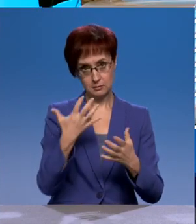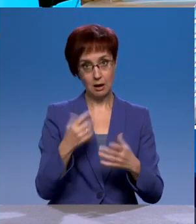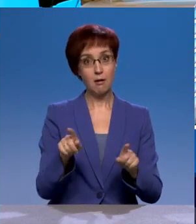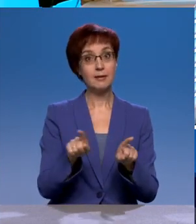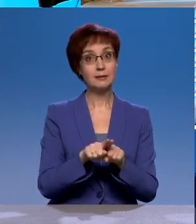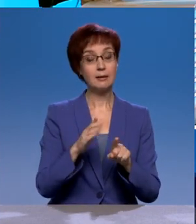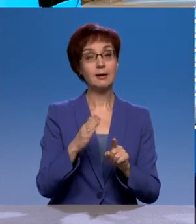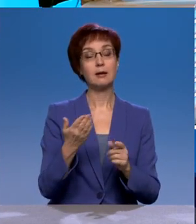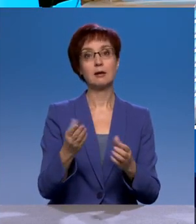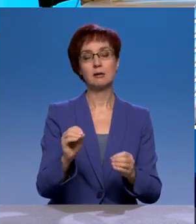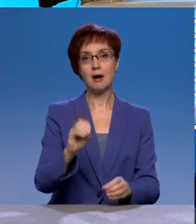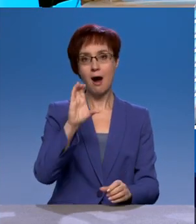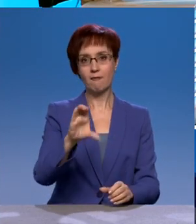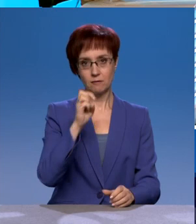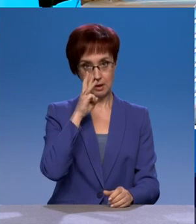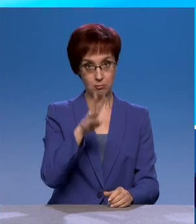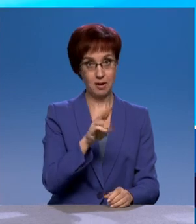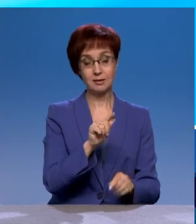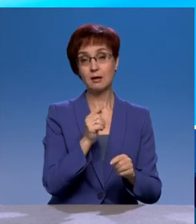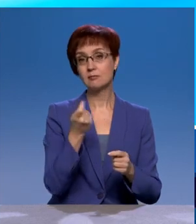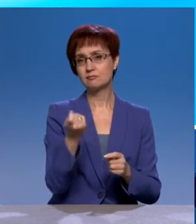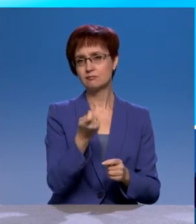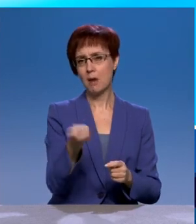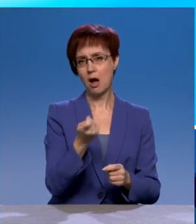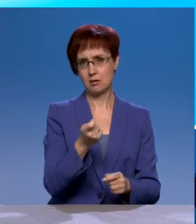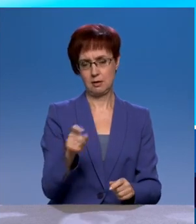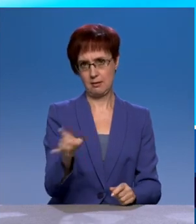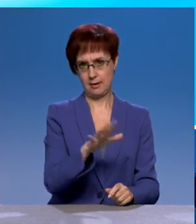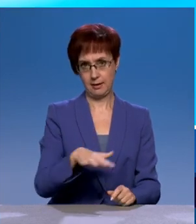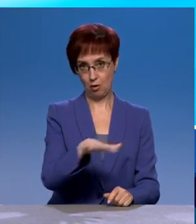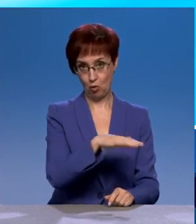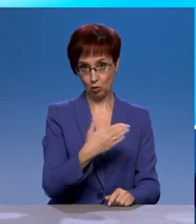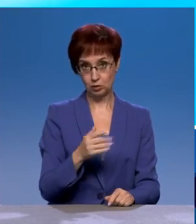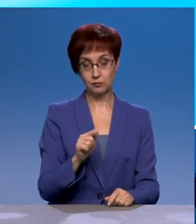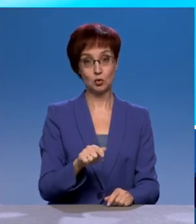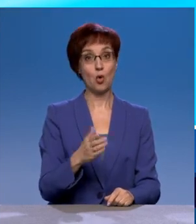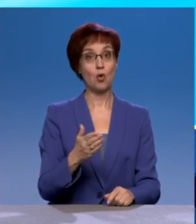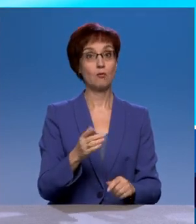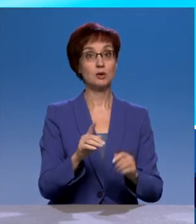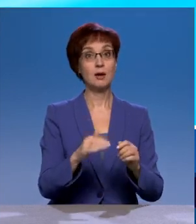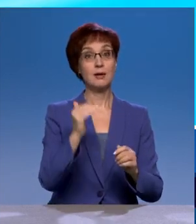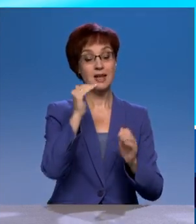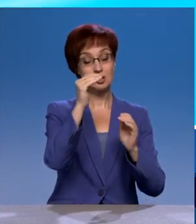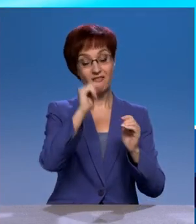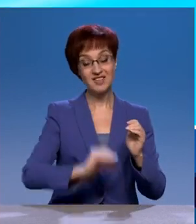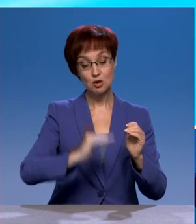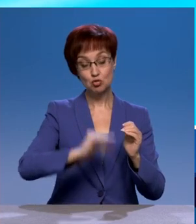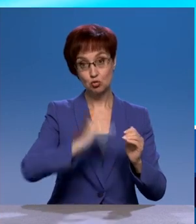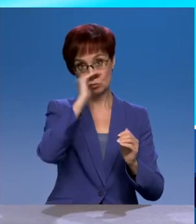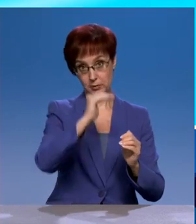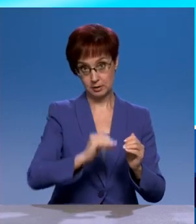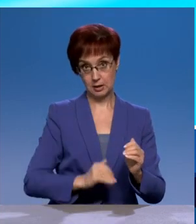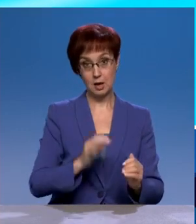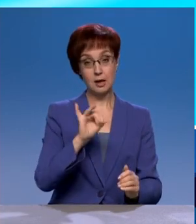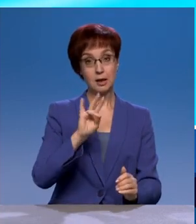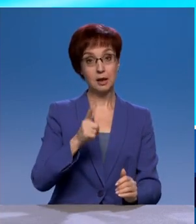в нескольких регионах, в большинстве, конечно, поменьше. Но, вот смотрите, даже конец списка, что называется, Ингушетия, 51 тысяча. Это у